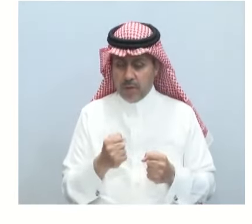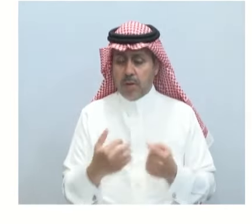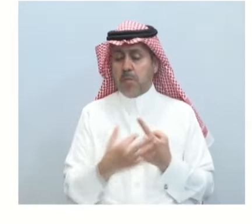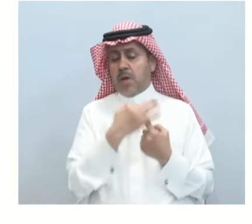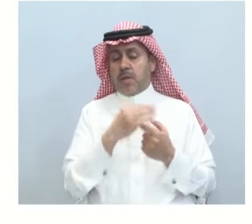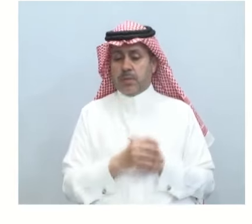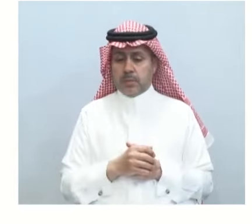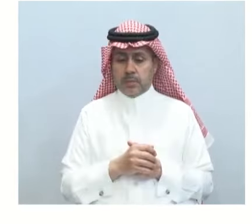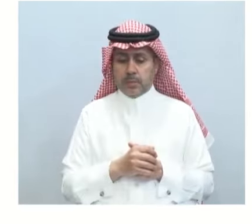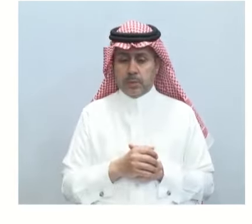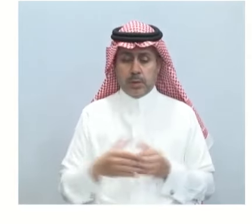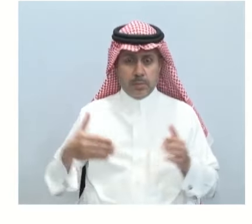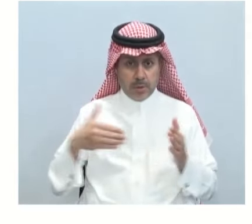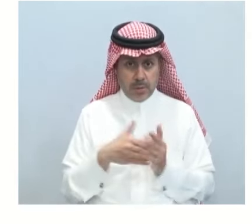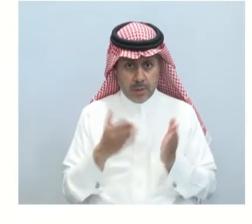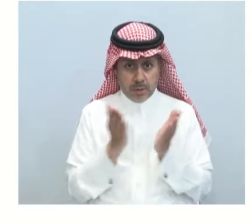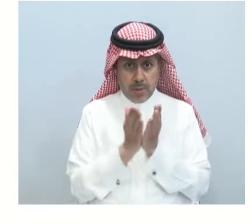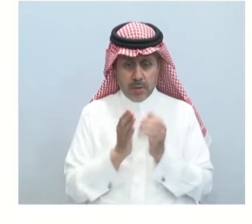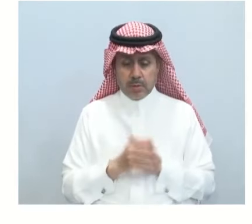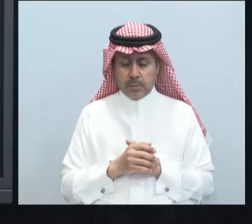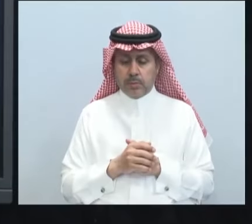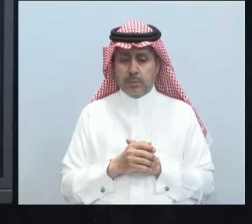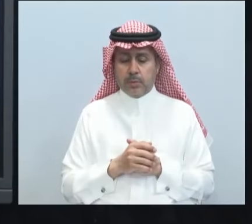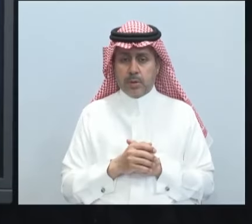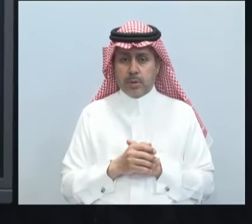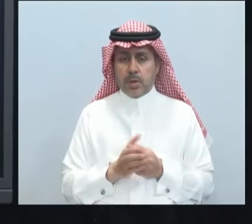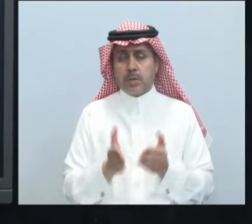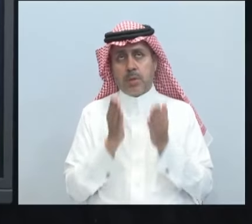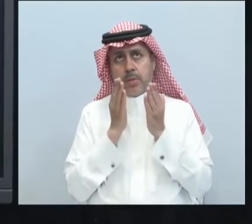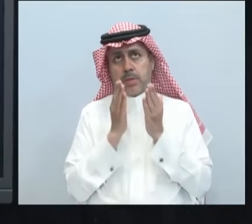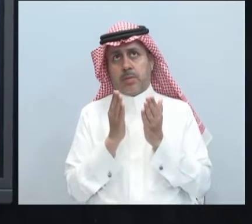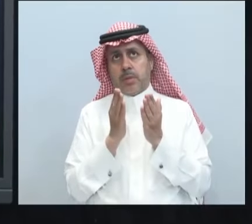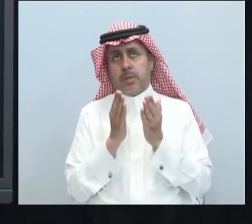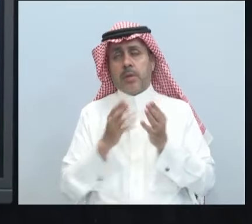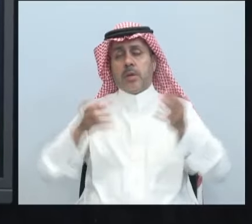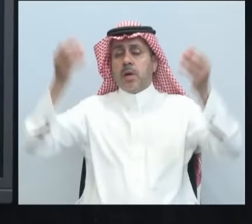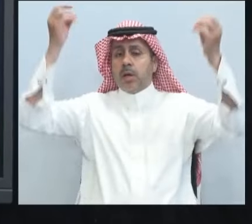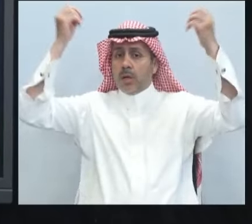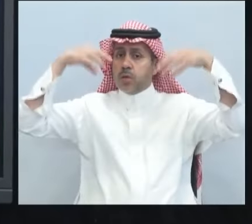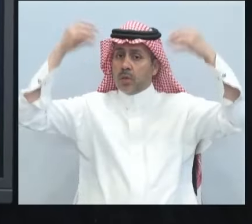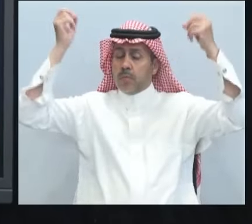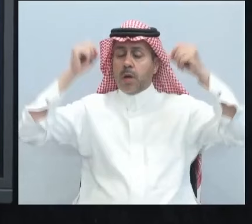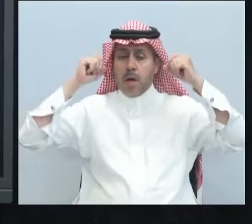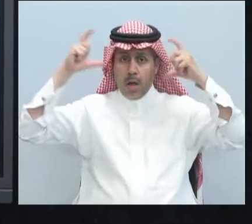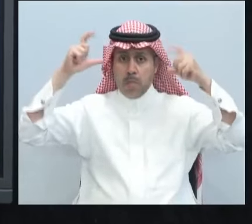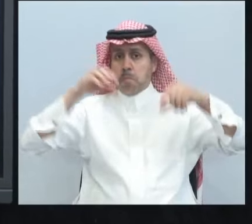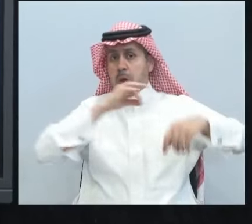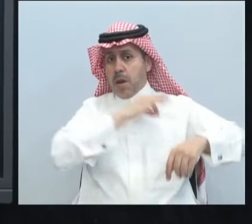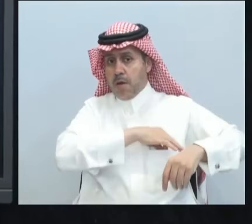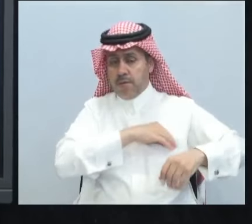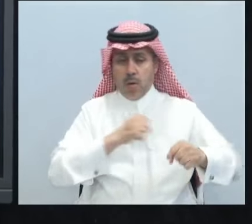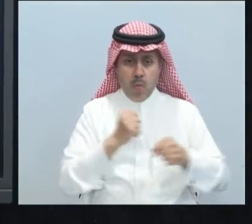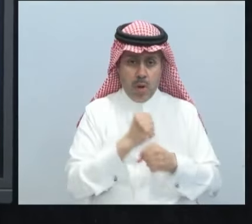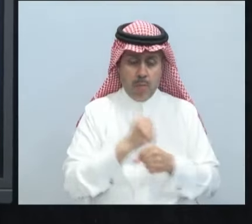الايذاء وبذلك نكون انتهينا من درسنا في هذا اليوم نسال الله عز وجل بمنه وكرمه ان يرزقنا العلم النافع